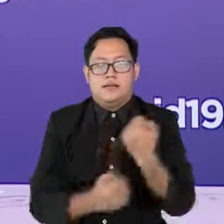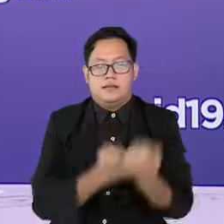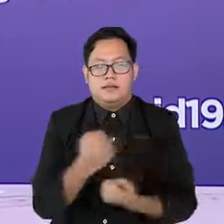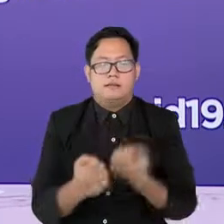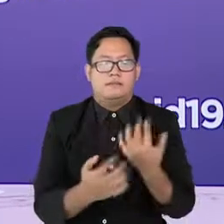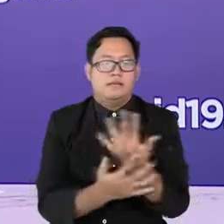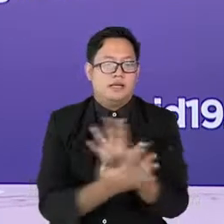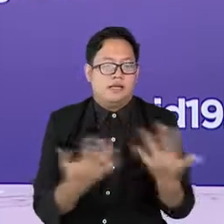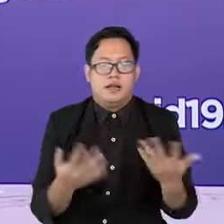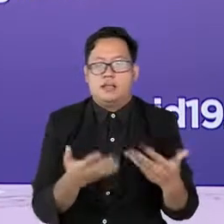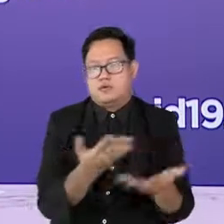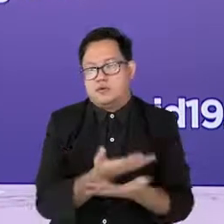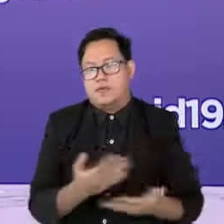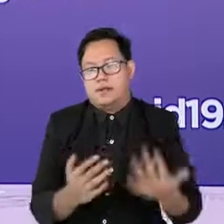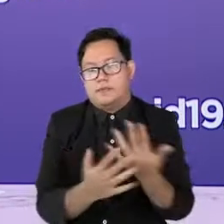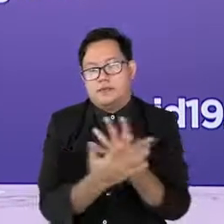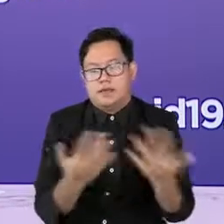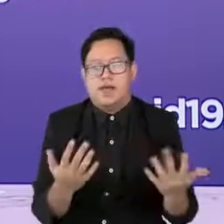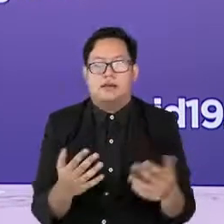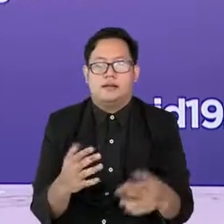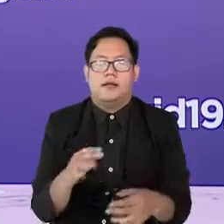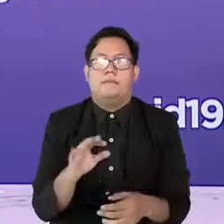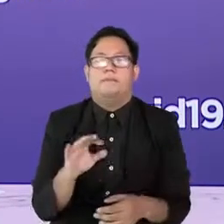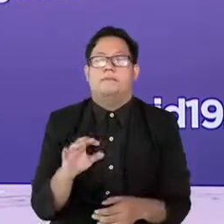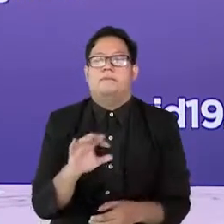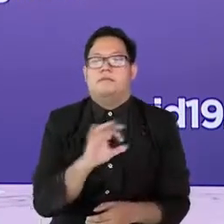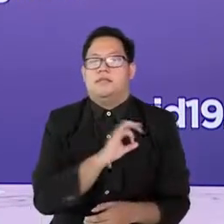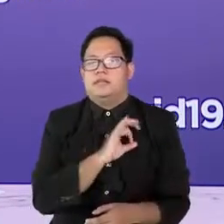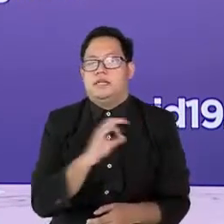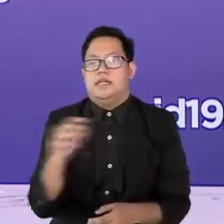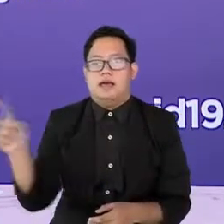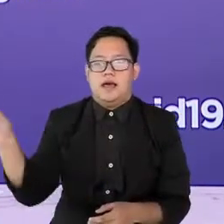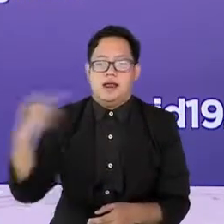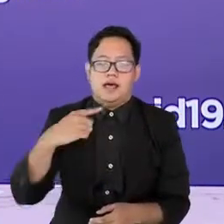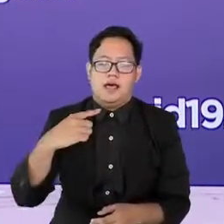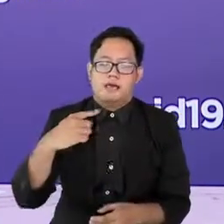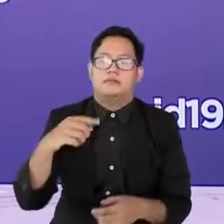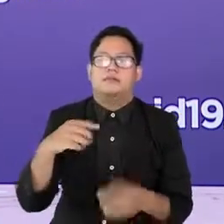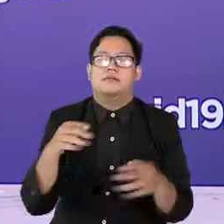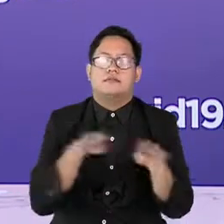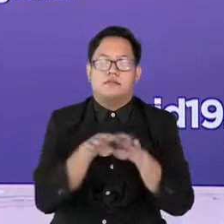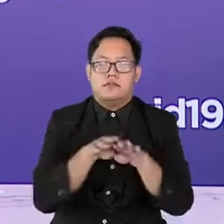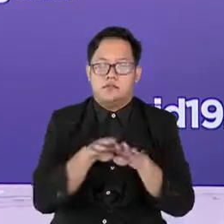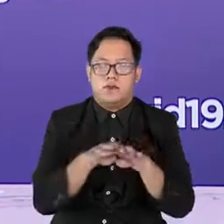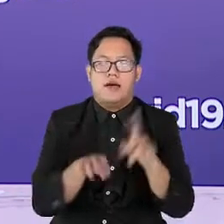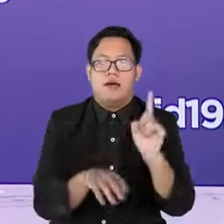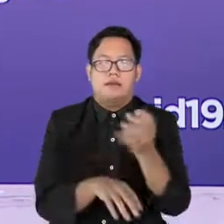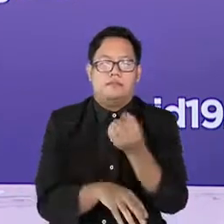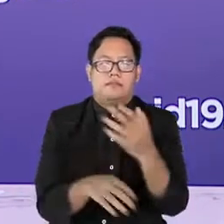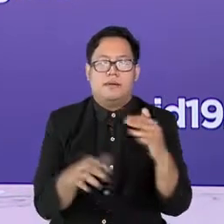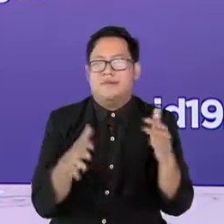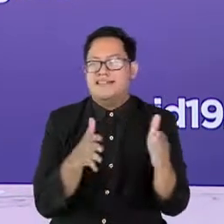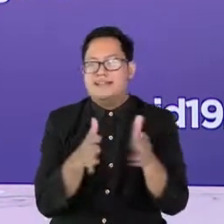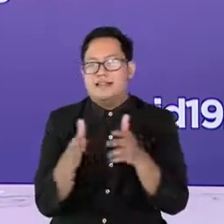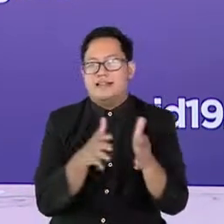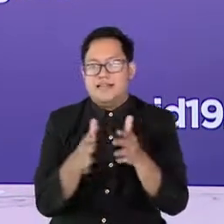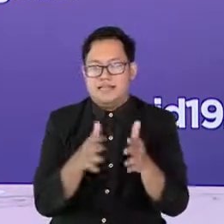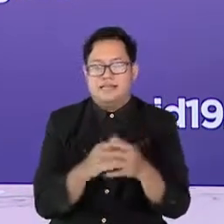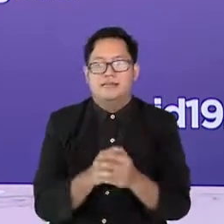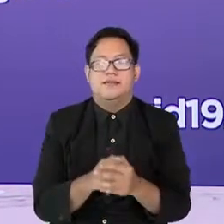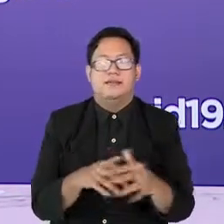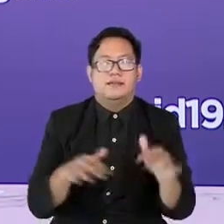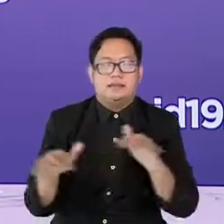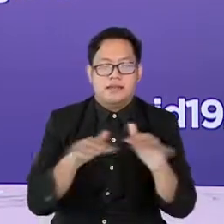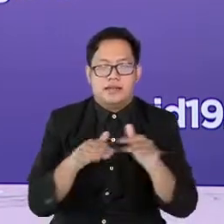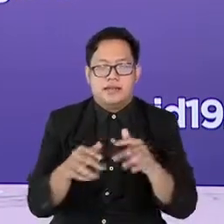kemasyarakatan maka sesuai arahan presiden bahwa ditetapkan beberapa strategi pengendalian demi tetap mempertahankan